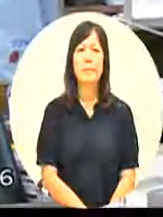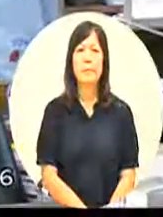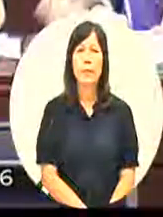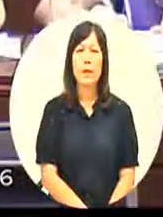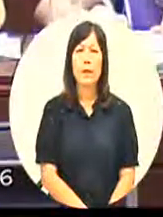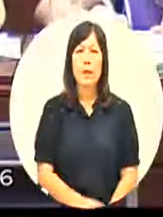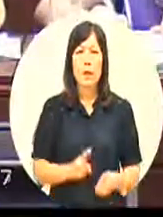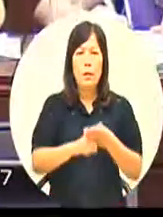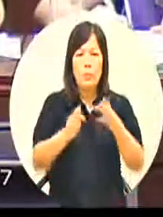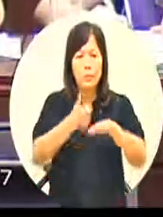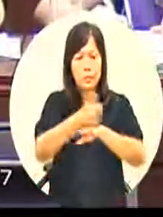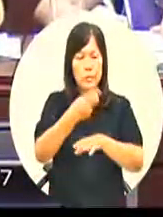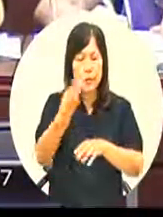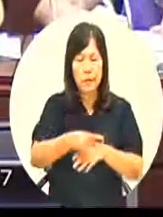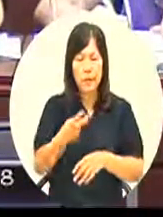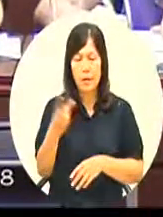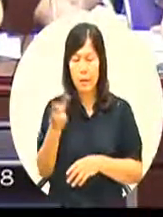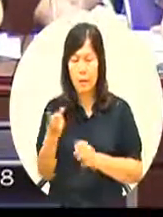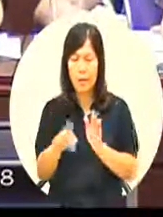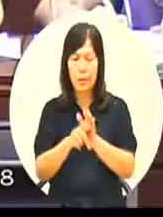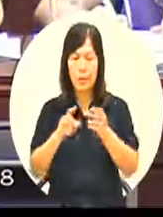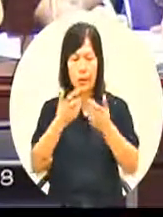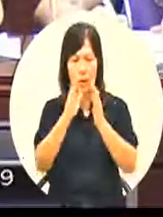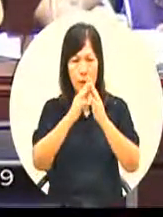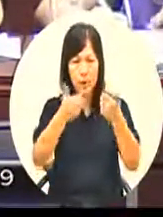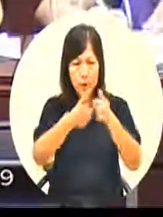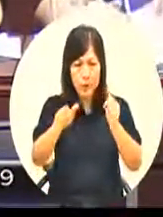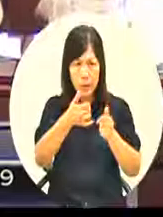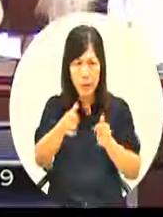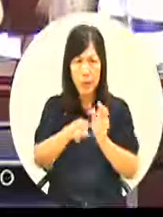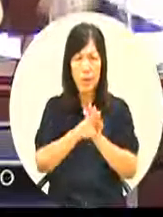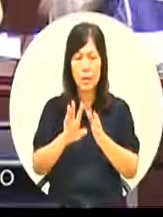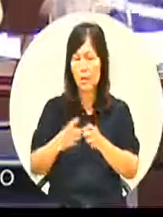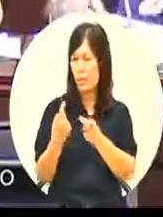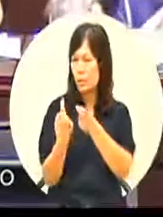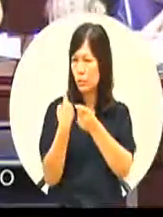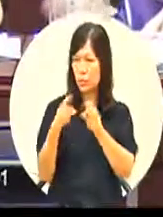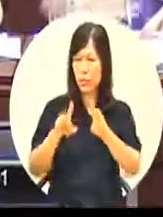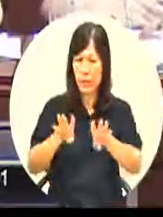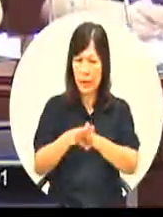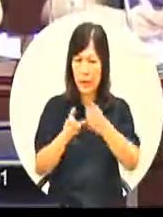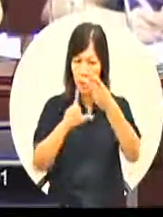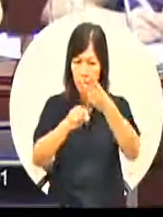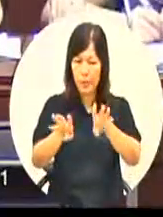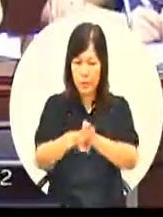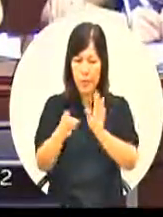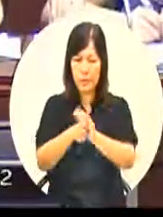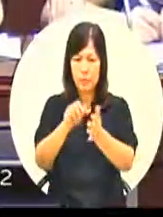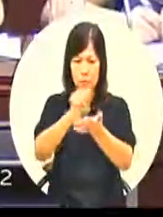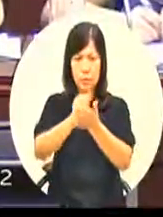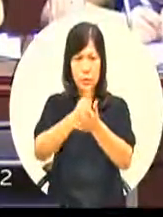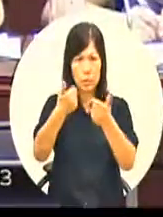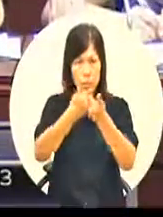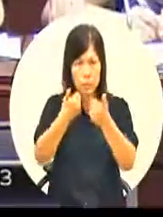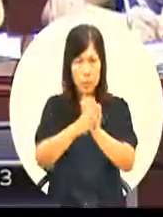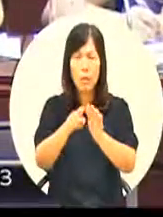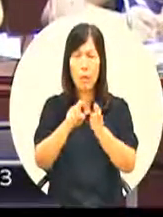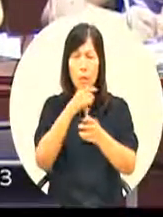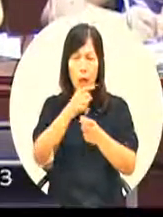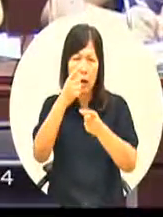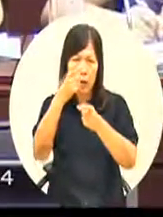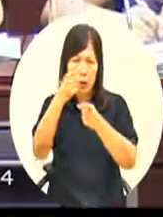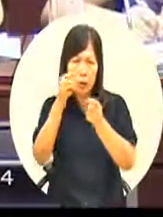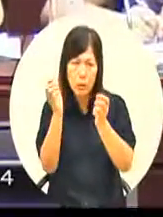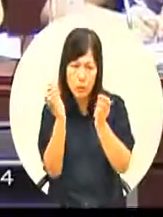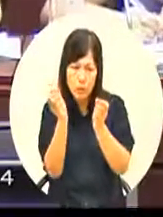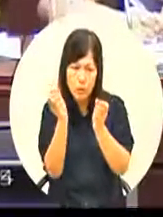好，主席，谢谢两位议员哦。其实两位议员从去年的二月第一次记者会到现在，你看转眼也过了将近一年八个